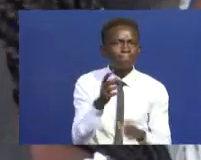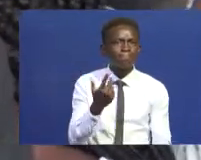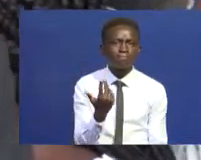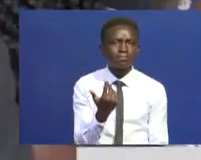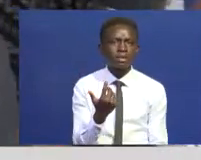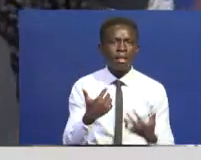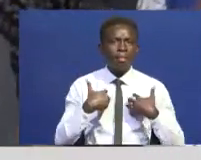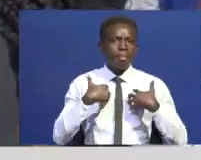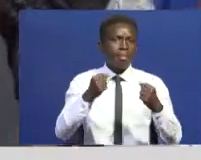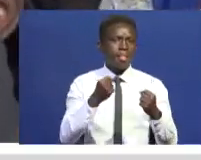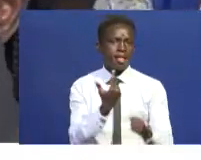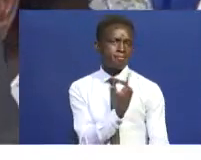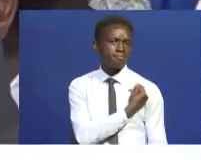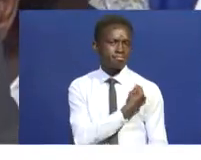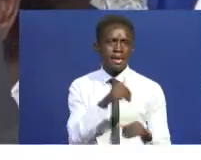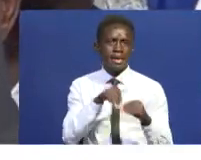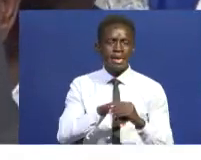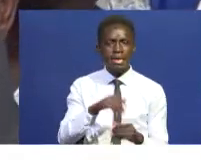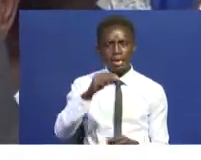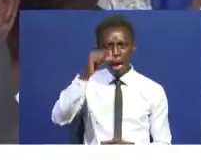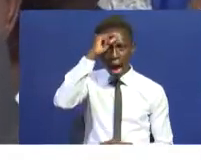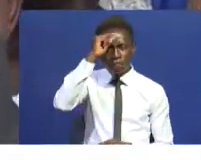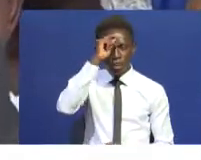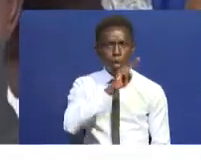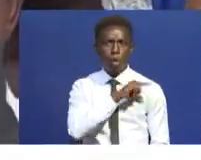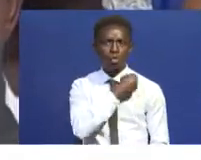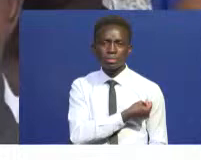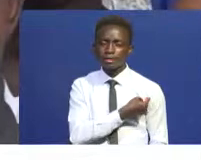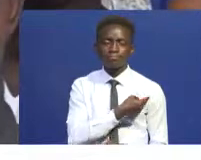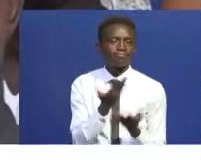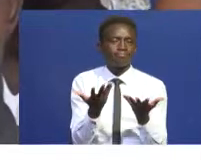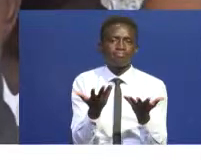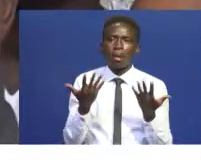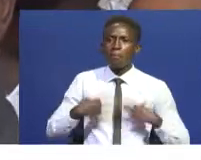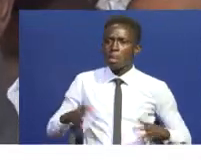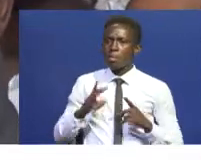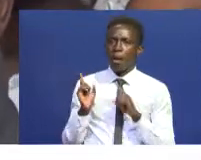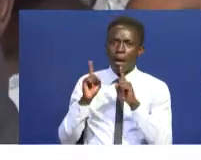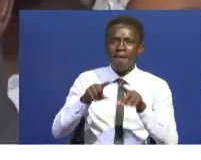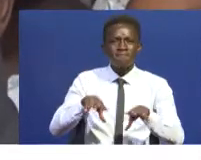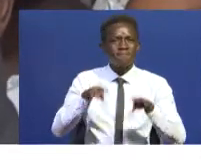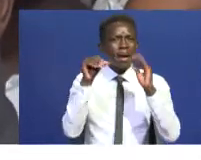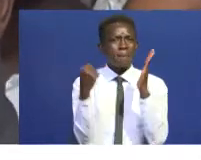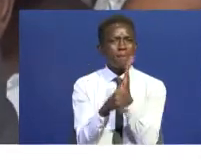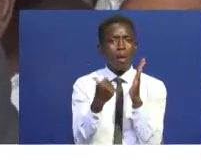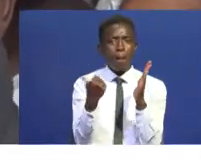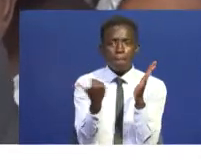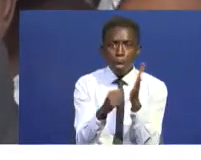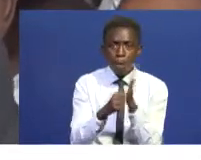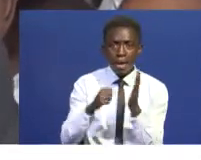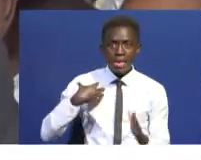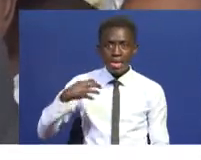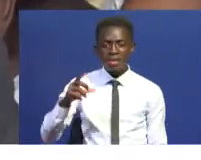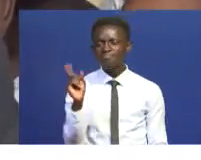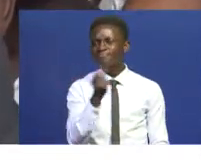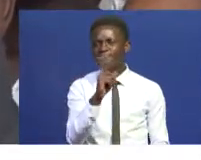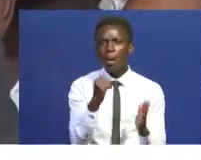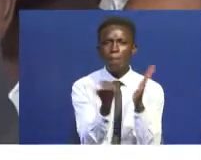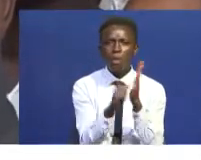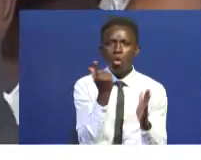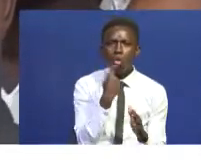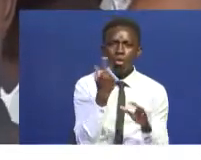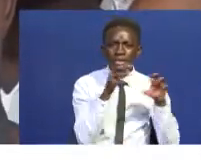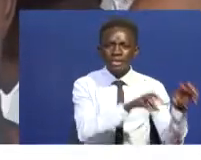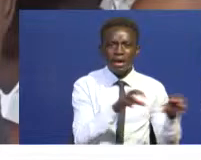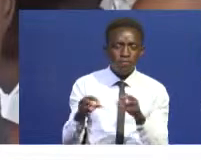facilities, people are in problems. And this is not a problem of the rich, this is a problem of the poor, because majority that get